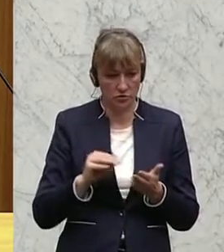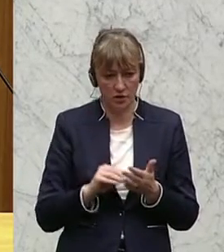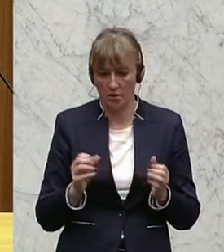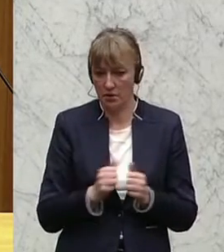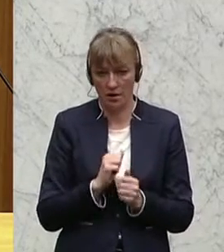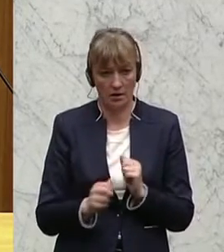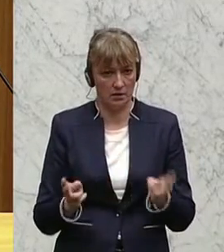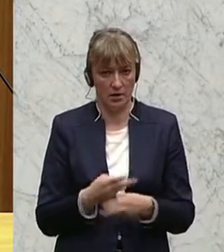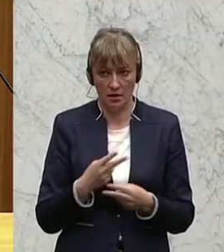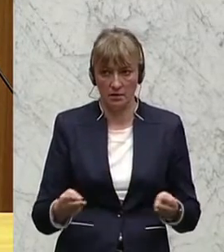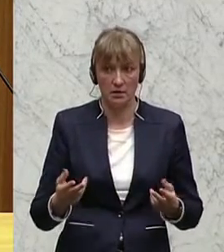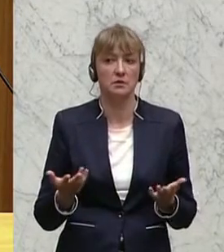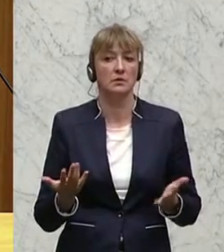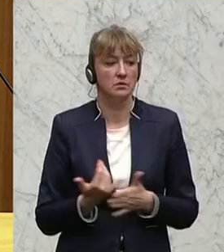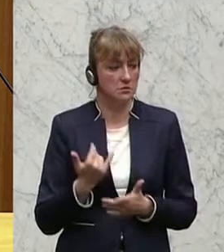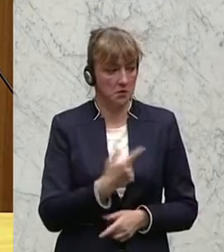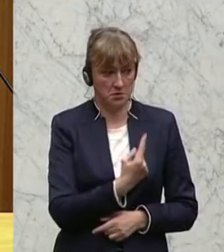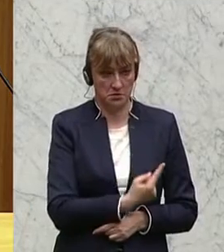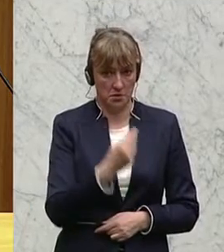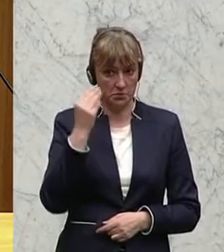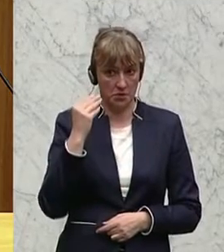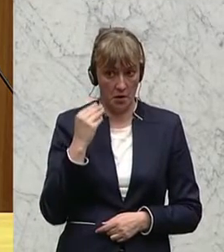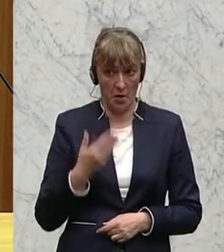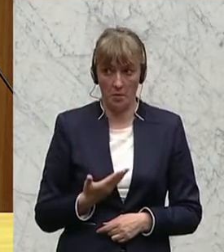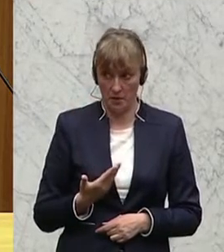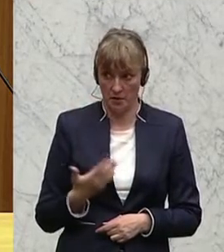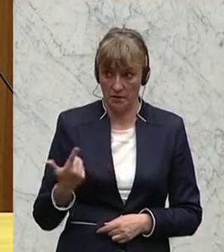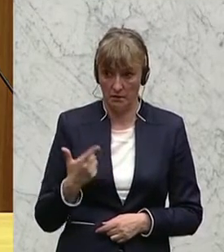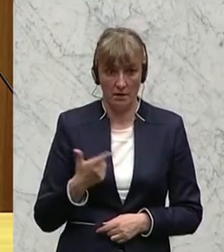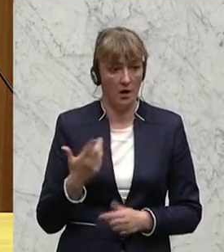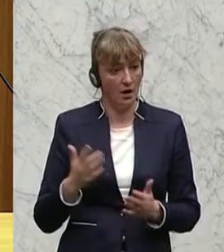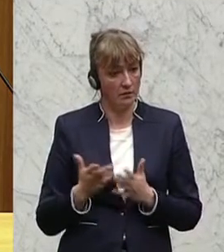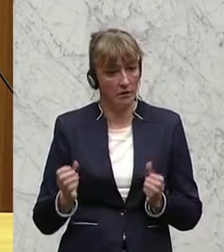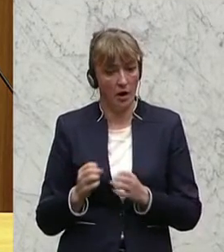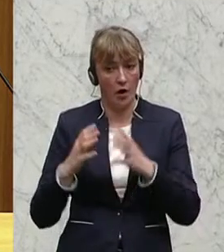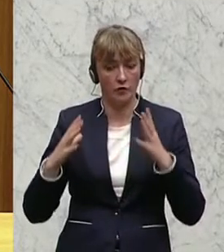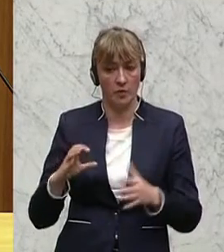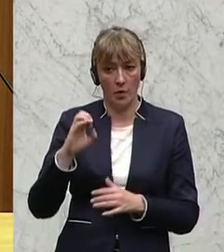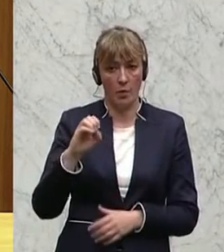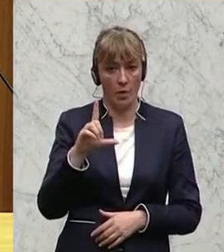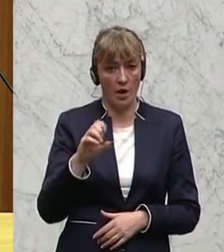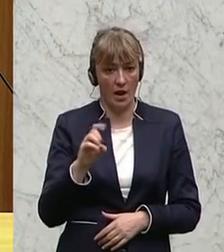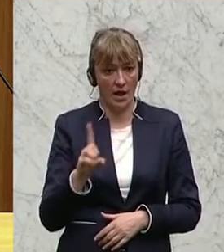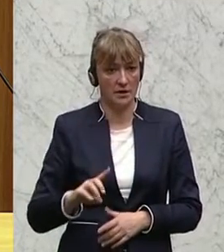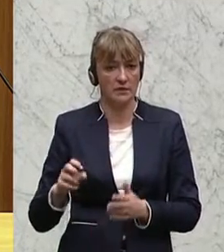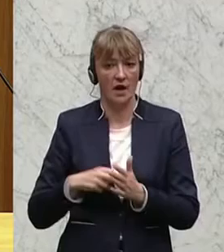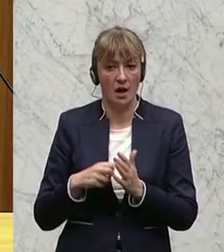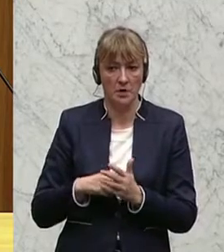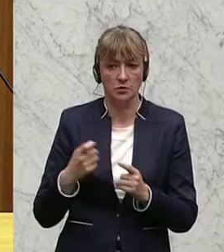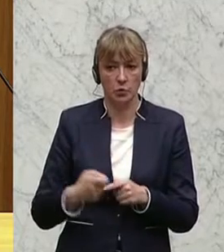nicht rechnen können. Und jetzt glauben Sie, dass Sie mit diesen Aufbauschen der sogenannten ÜLAS, mit AMS-Kursen